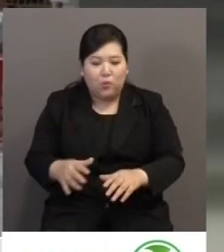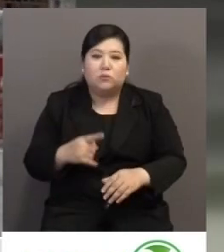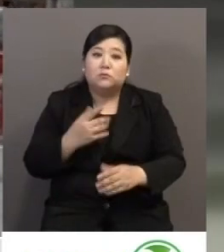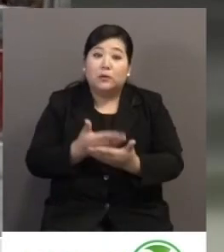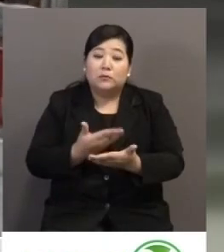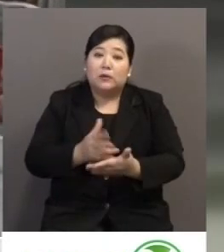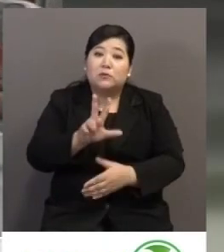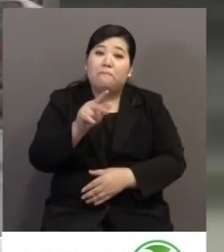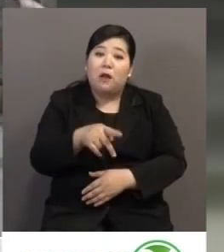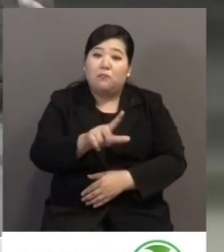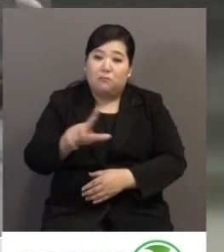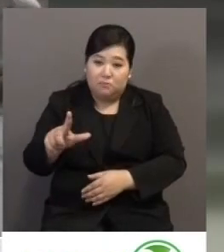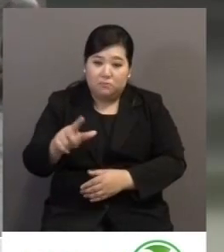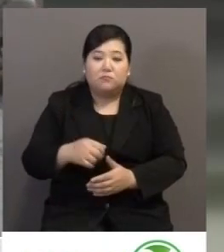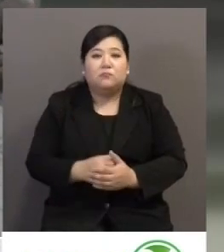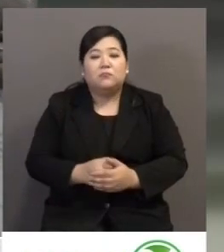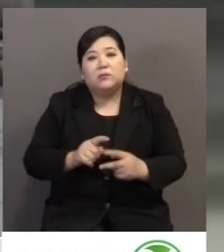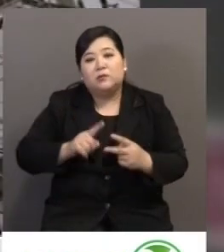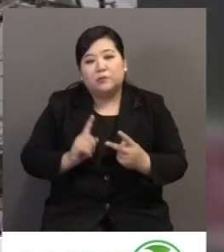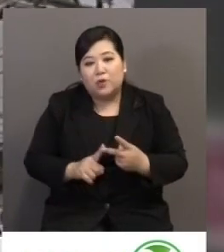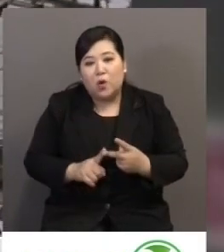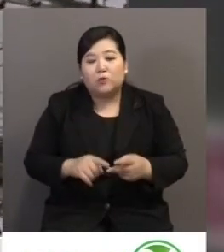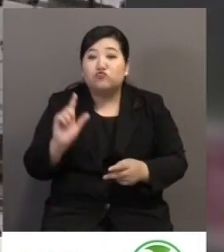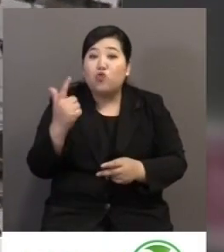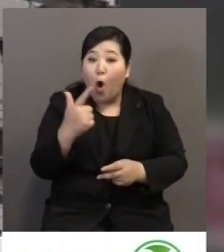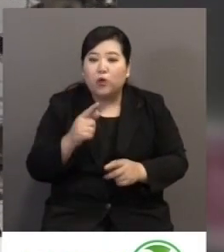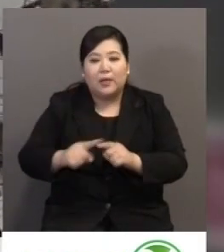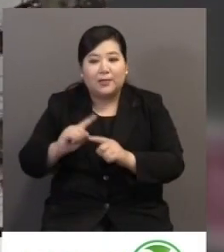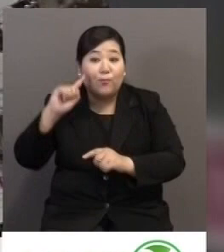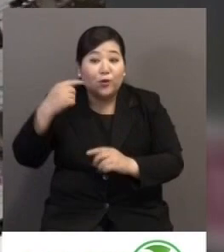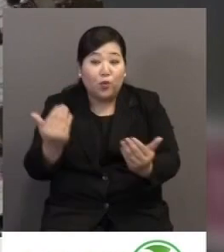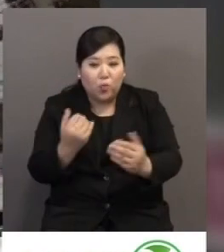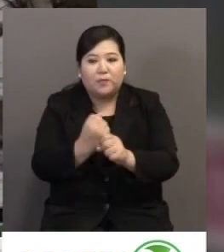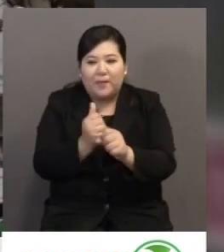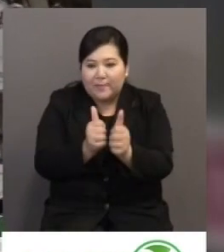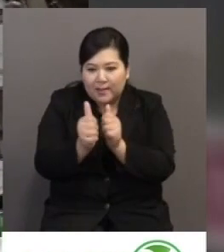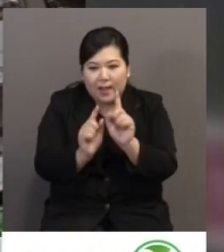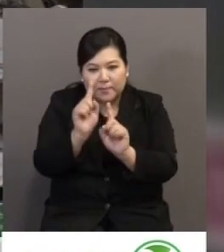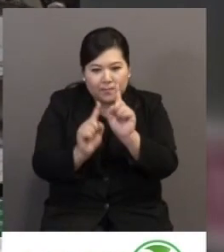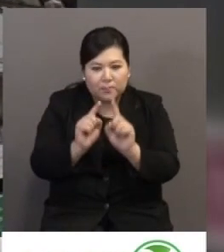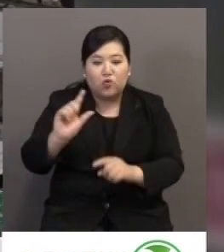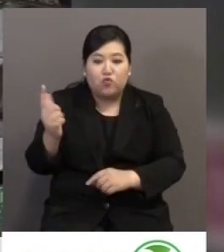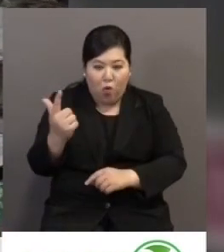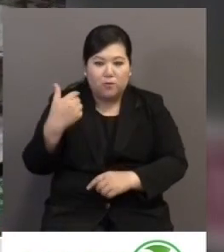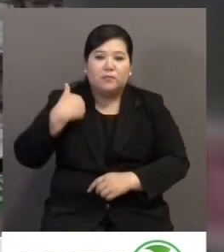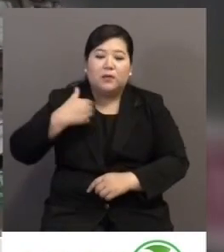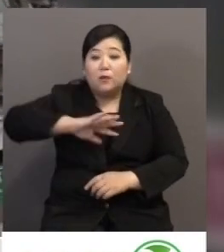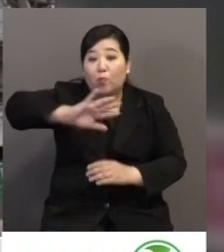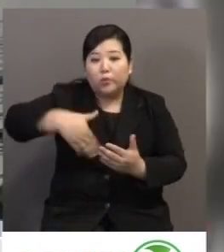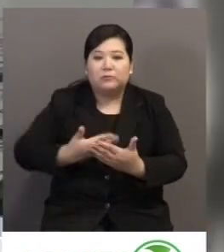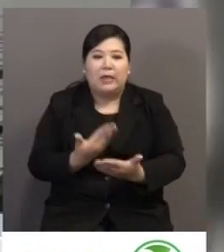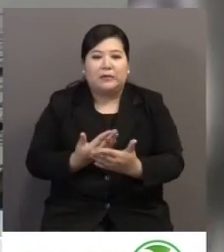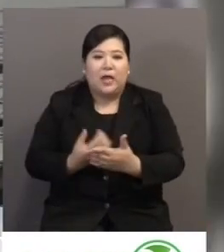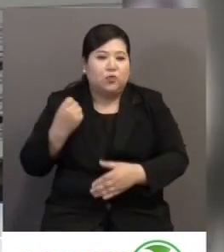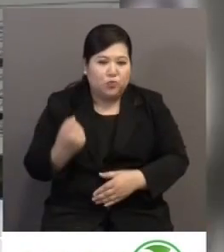ค่าสูงถึง 3,000 ล้านบาทค่ะมีธุรกิจเทรดดิ้งทองคำของลูกสาวด้วยซึ่งธุรกิจทั้งหมดเจ๊เล้งบอกว่าใช้เงินสด